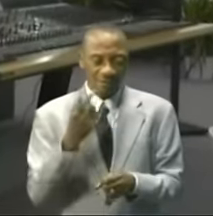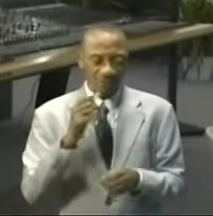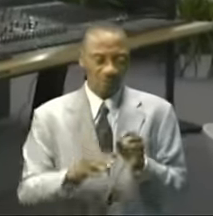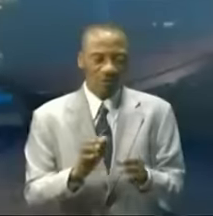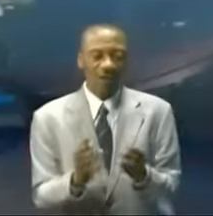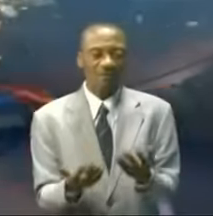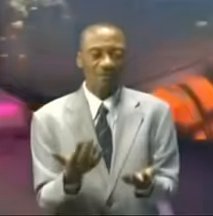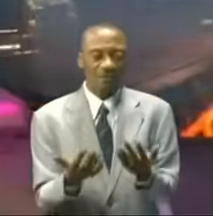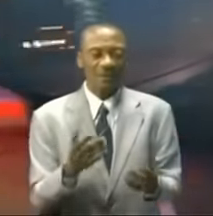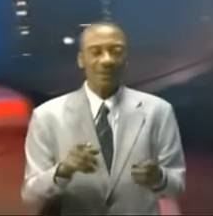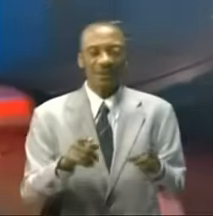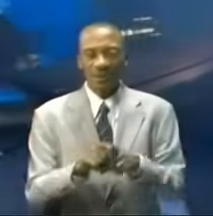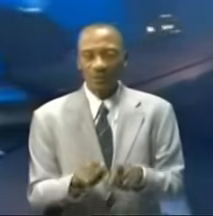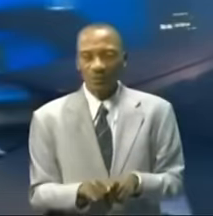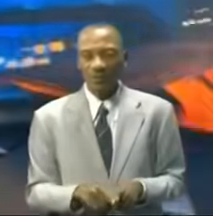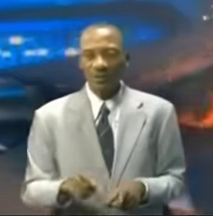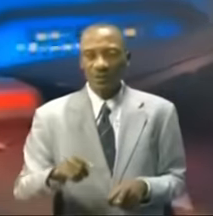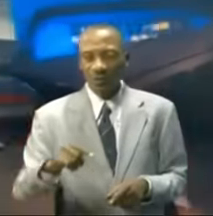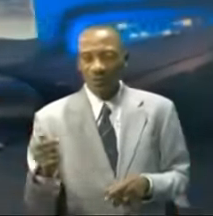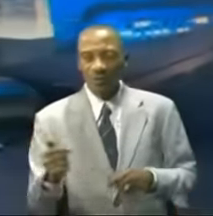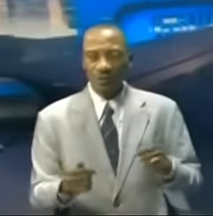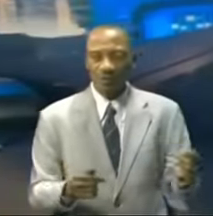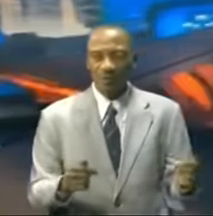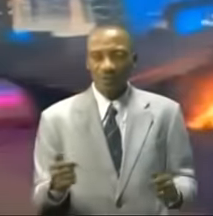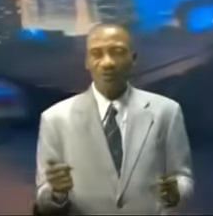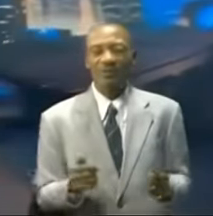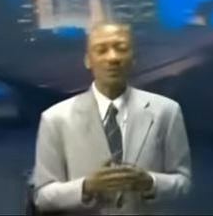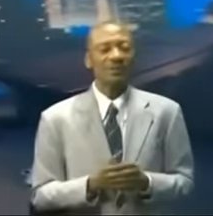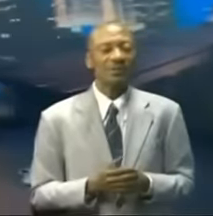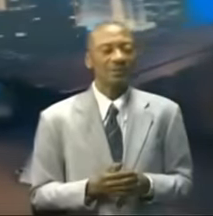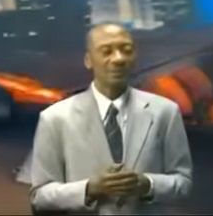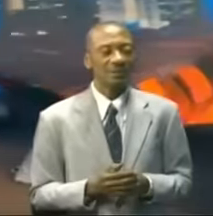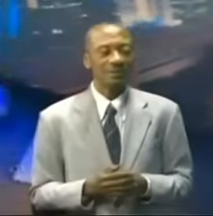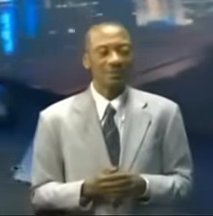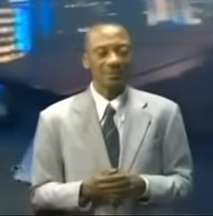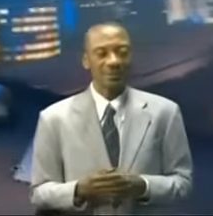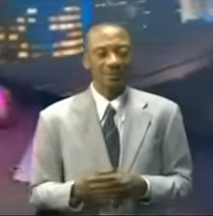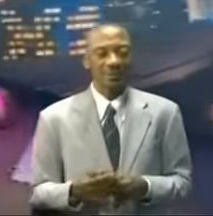et même les coulisses d'un film dévoilé au grand public.